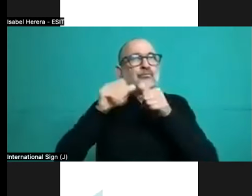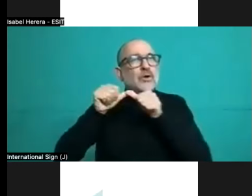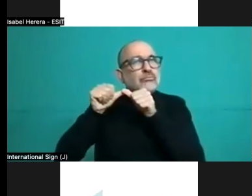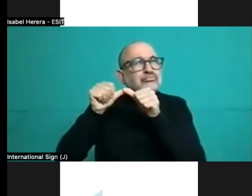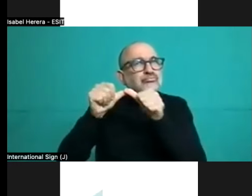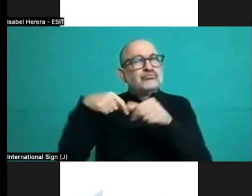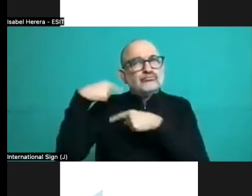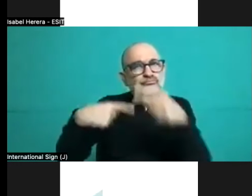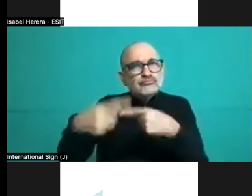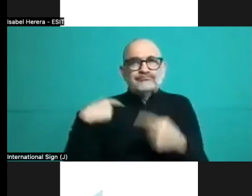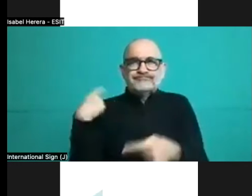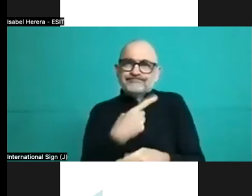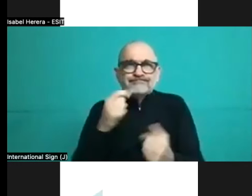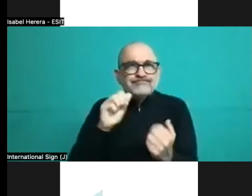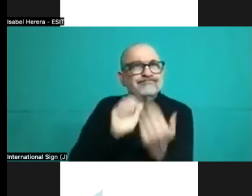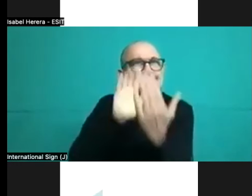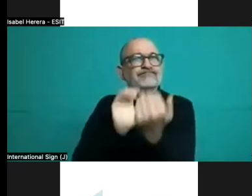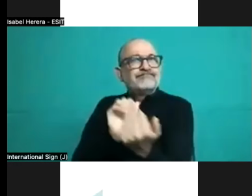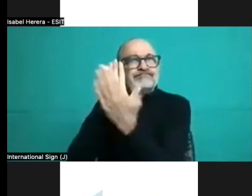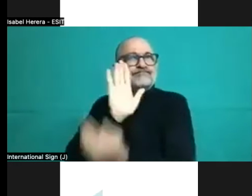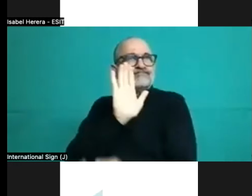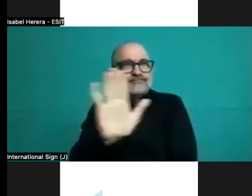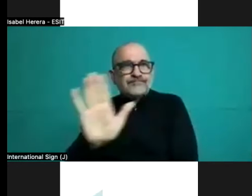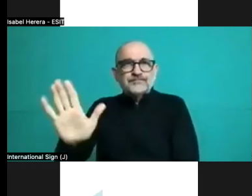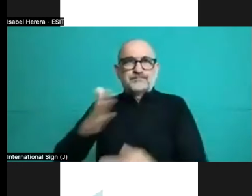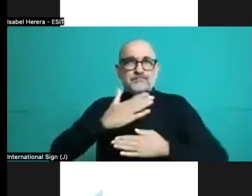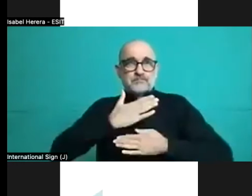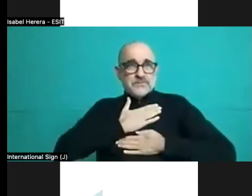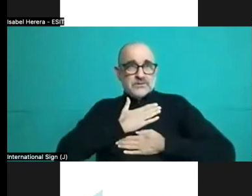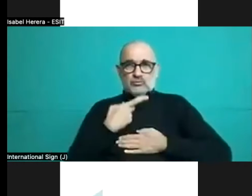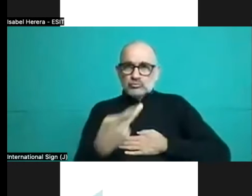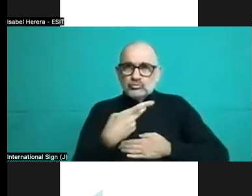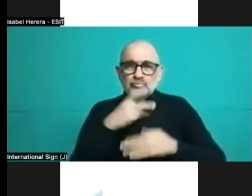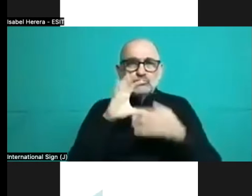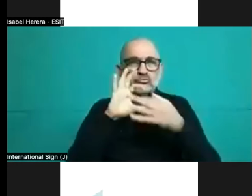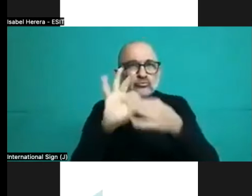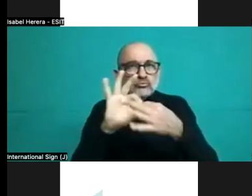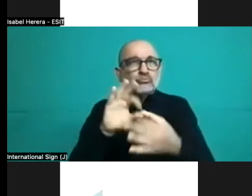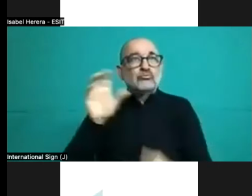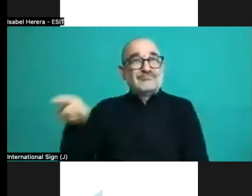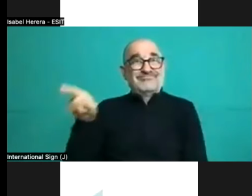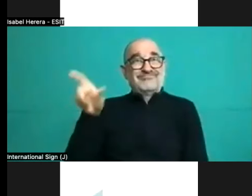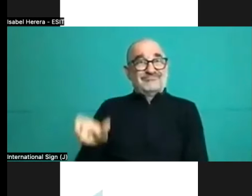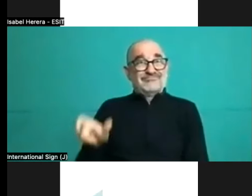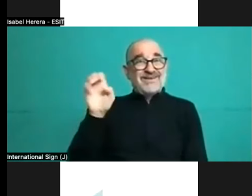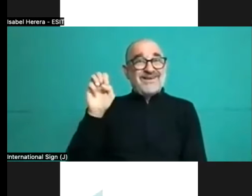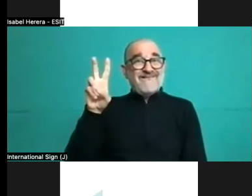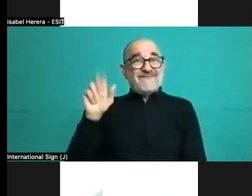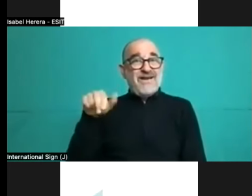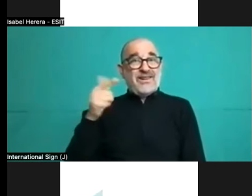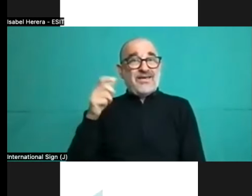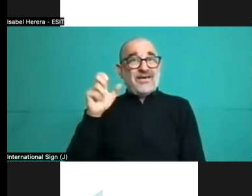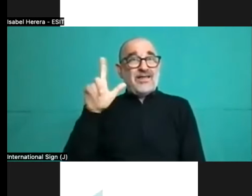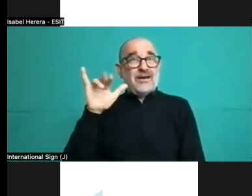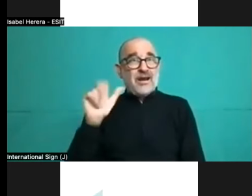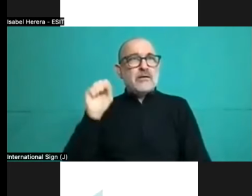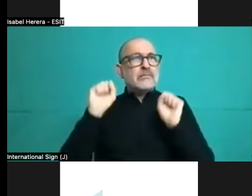nous de trouver quelles sont les nouvelles questions qui vont vraiment nous encourager